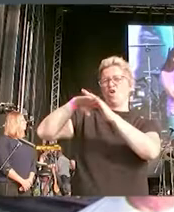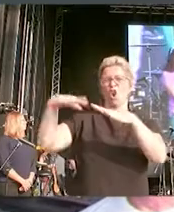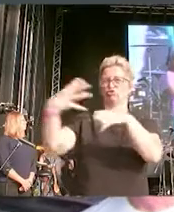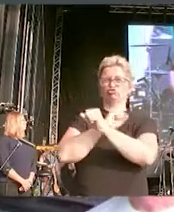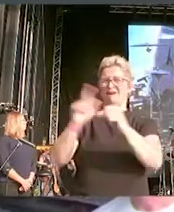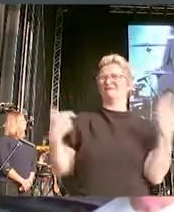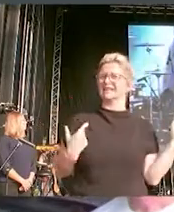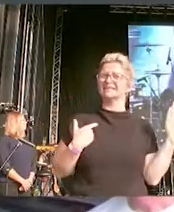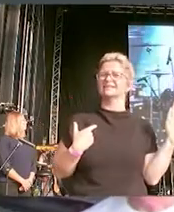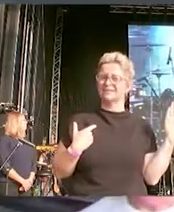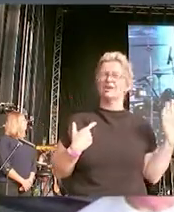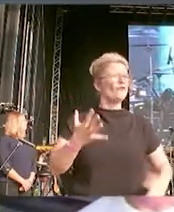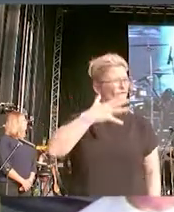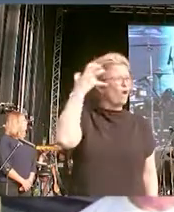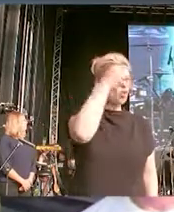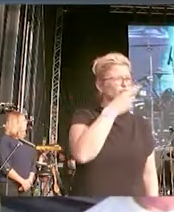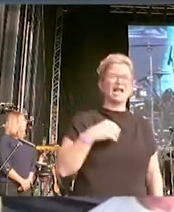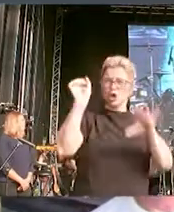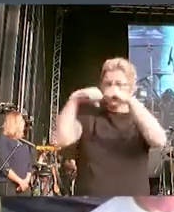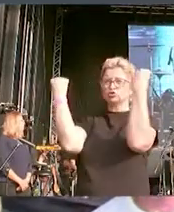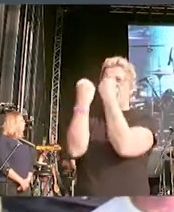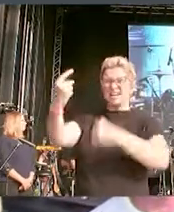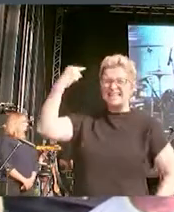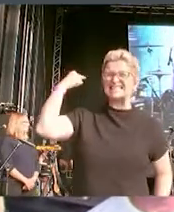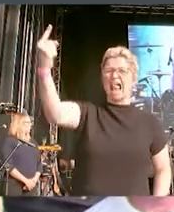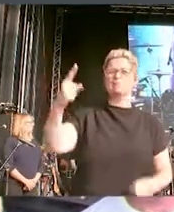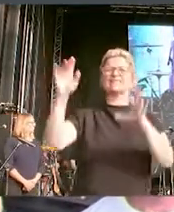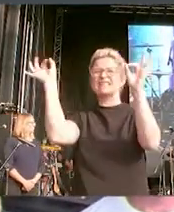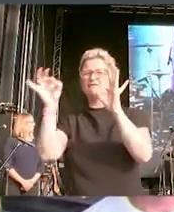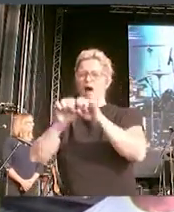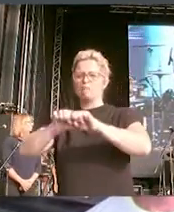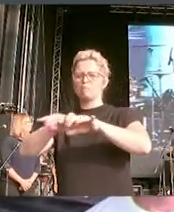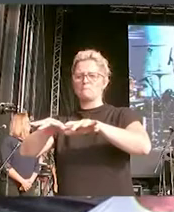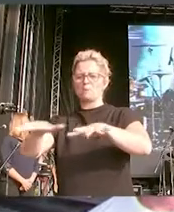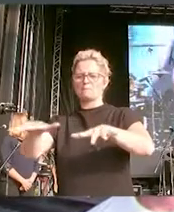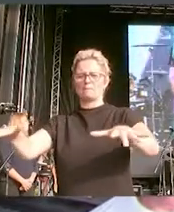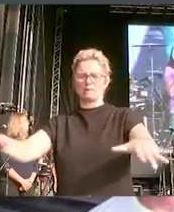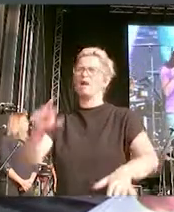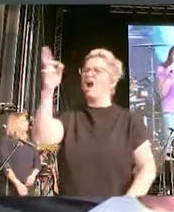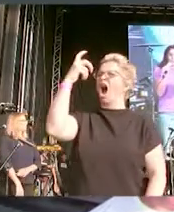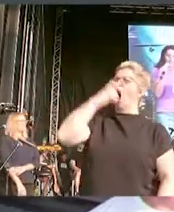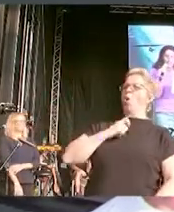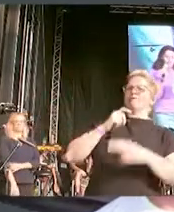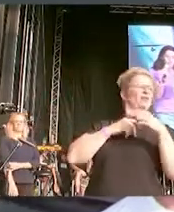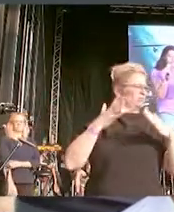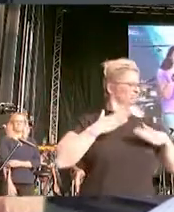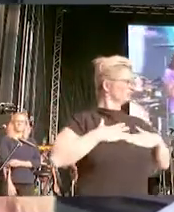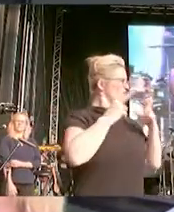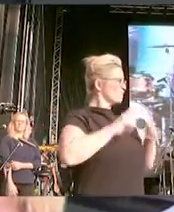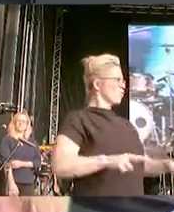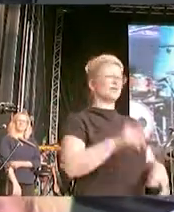Und wie sieht es eigentlich aus, wenn die Gefahr vom Staat selbst ausgeht? Wer schützt unsere Würde vor dem Staat und